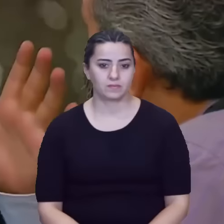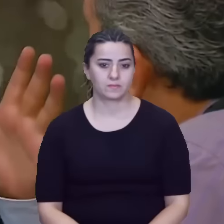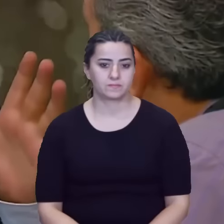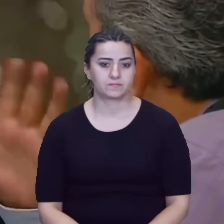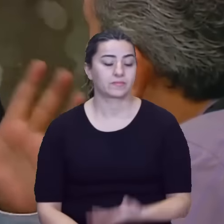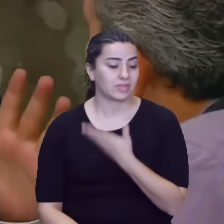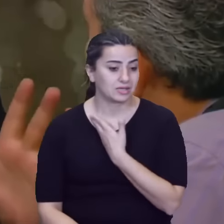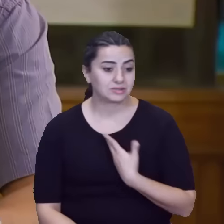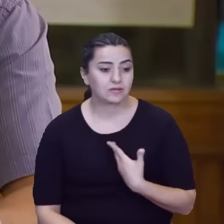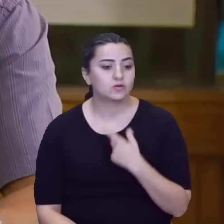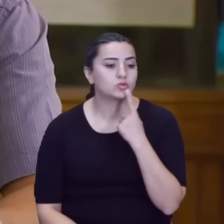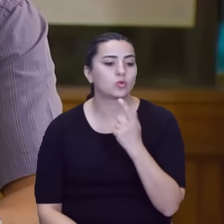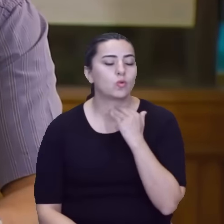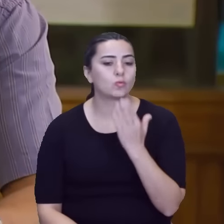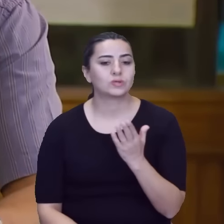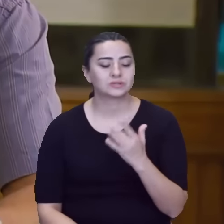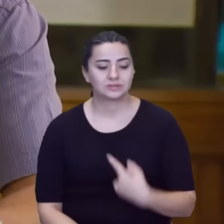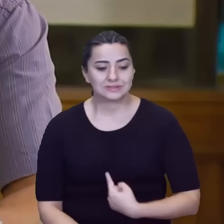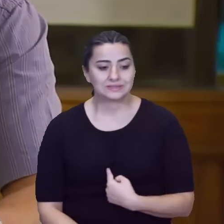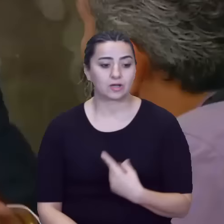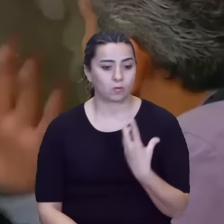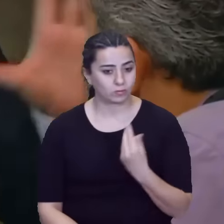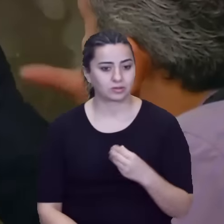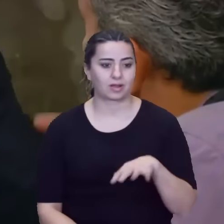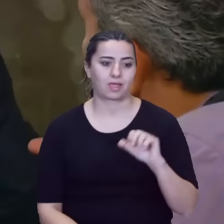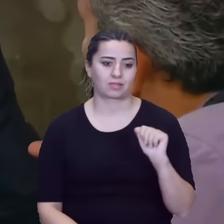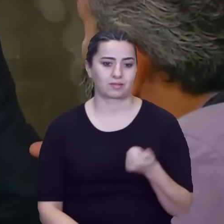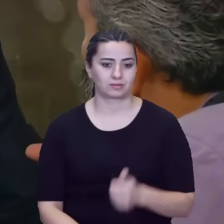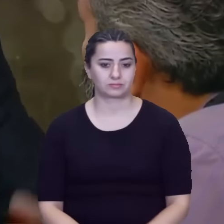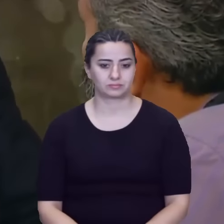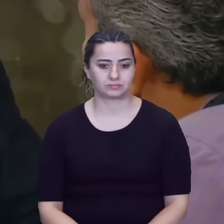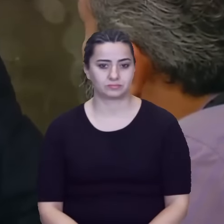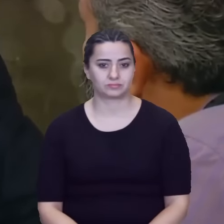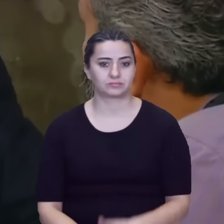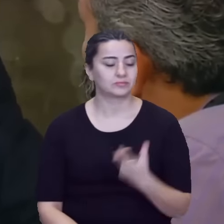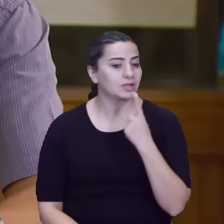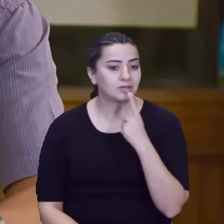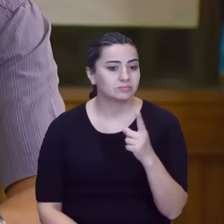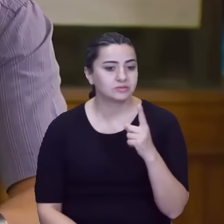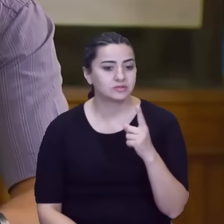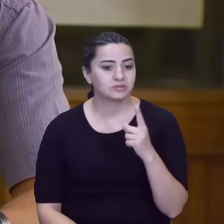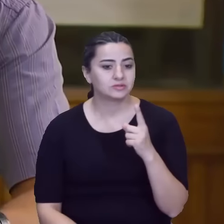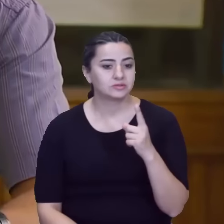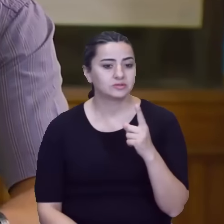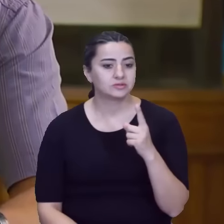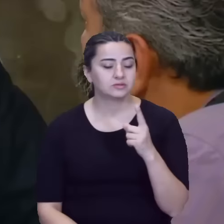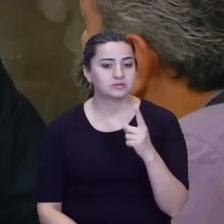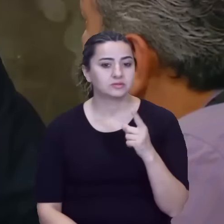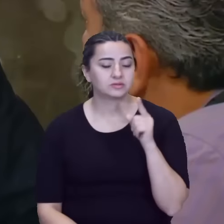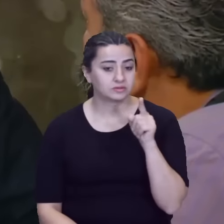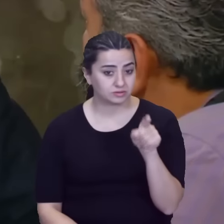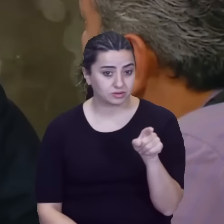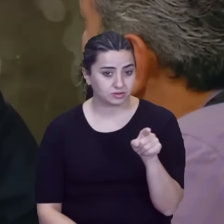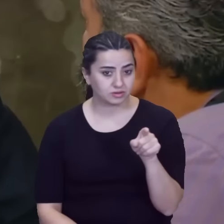Sevgi söylenmez. Hissettirilirse daha kıymetli olur. Ne demiş şair?